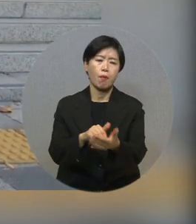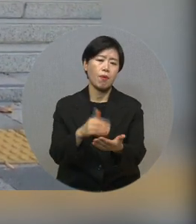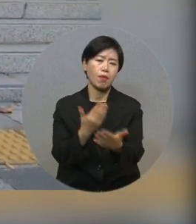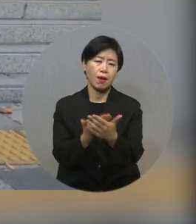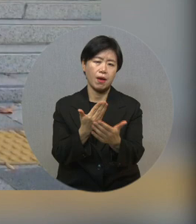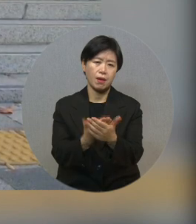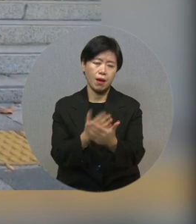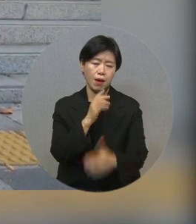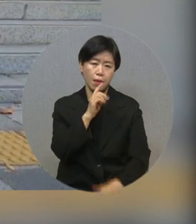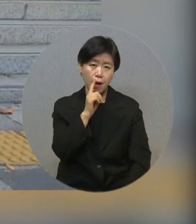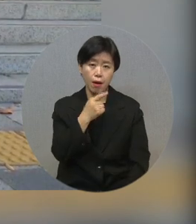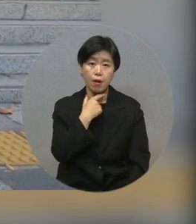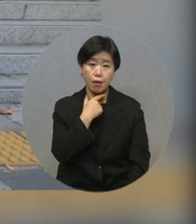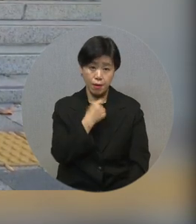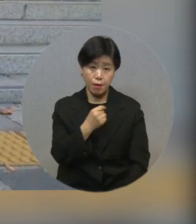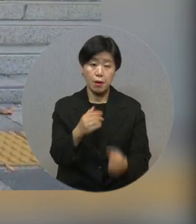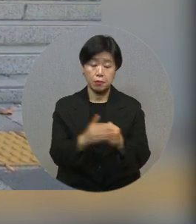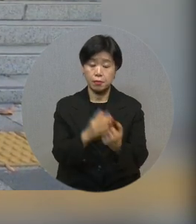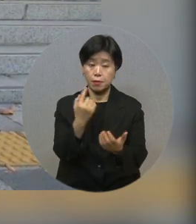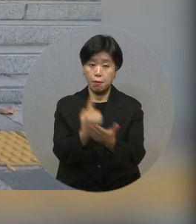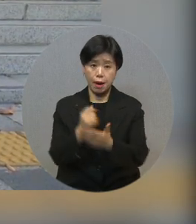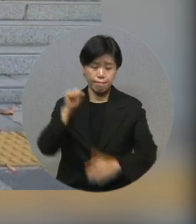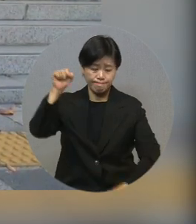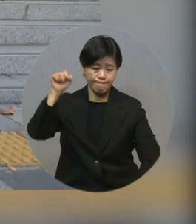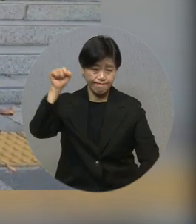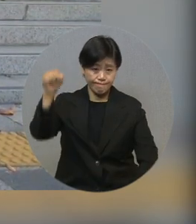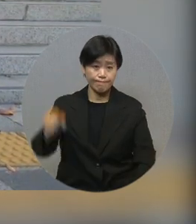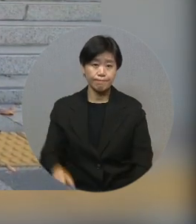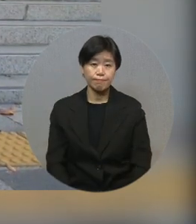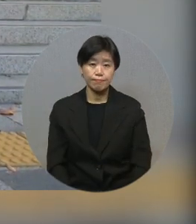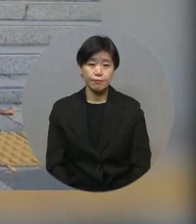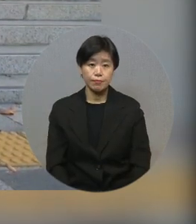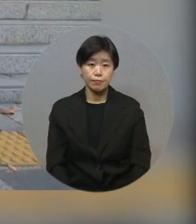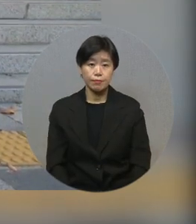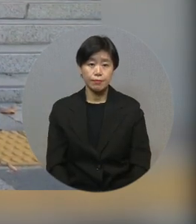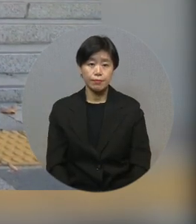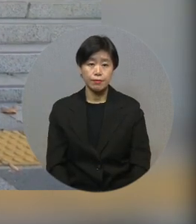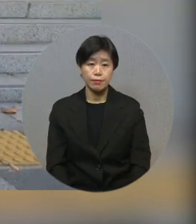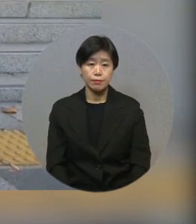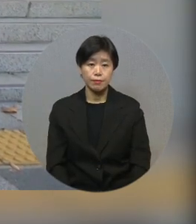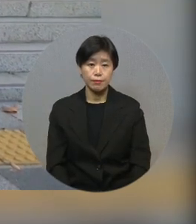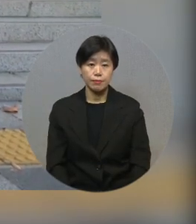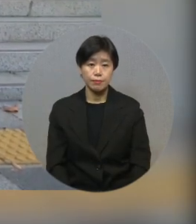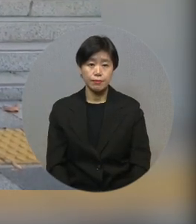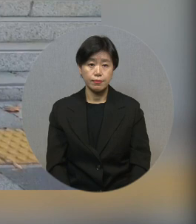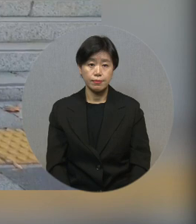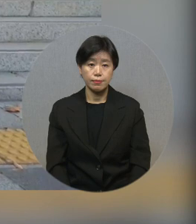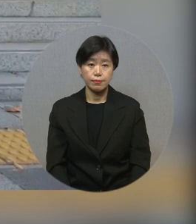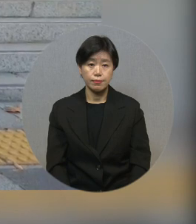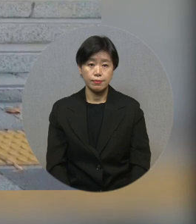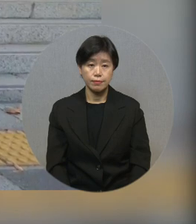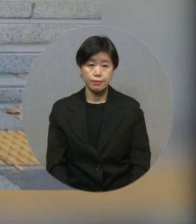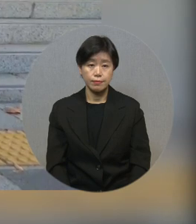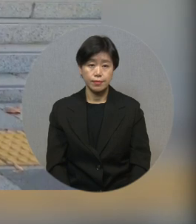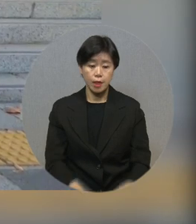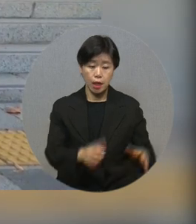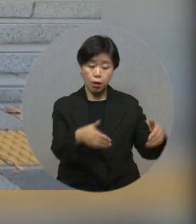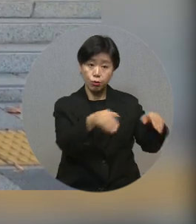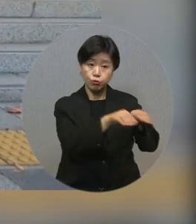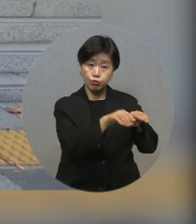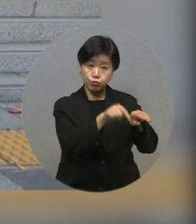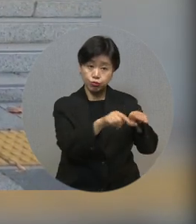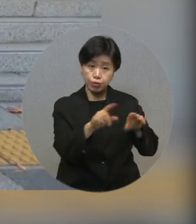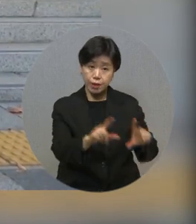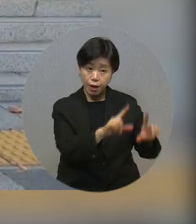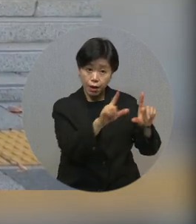이름을 시위하게 되어왔고요. 그다음에 그때 네, 감사합니다. 예. 거주 시설에 계신 우리 신세계